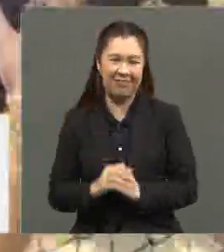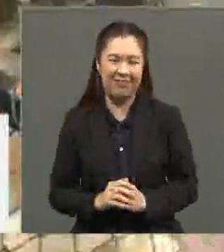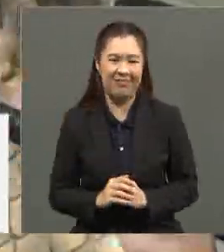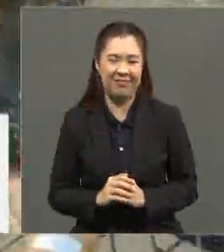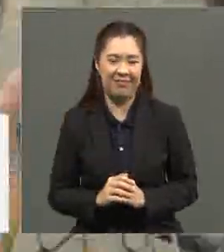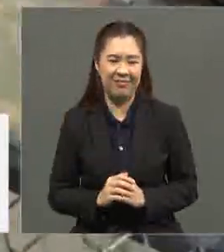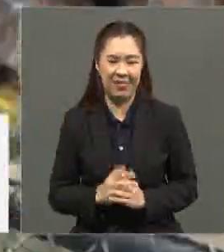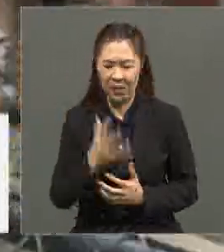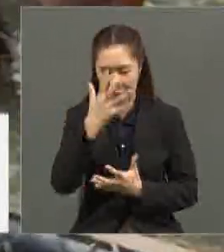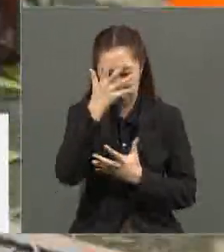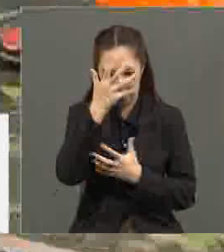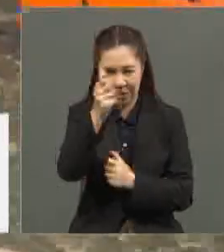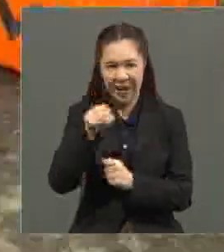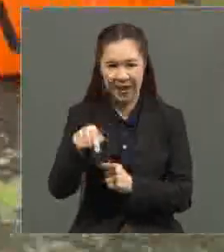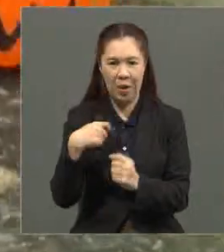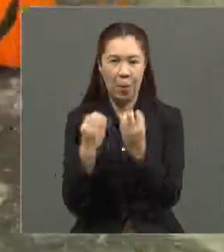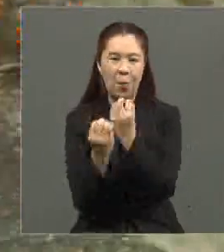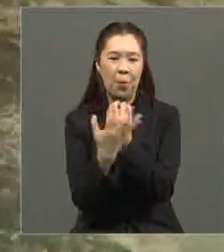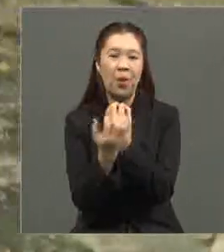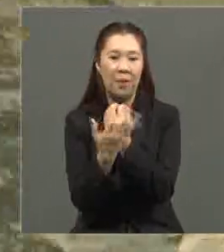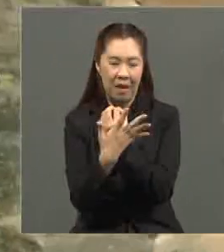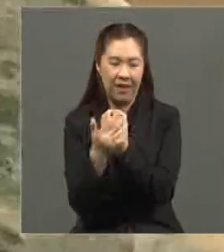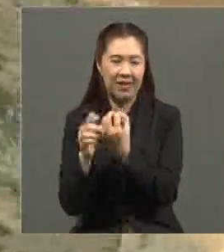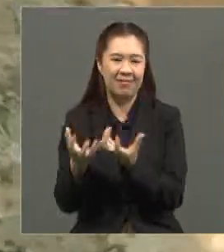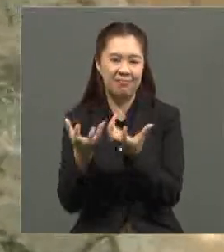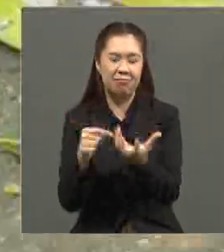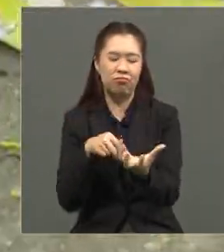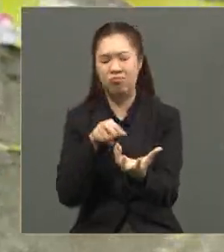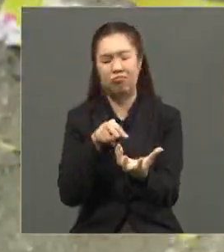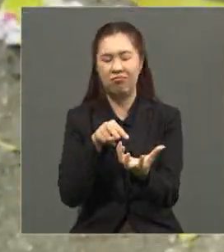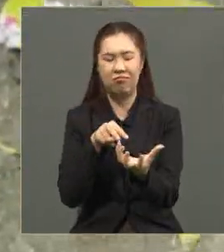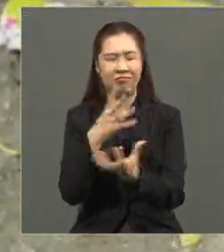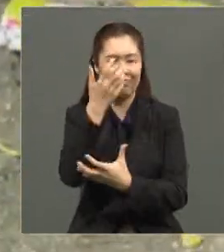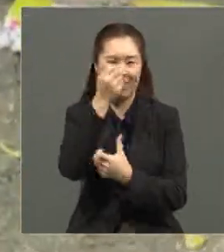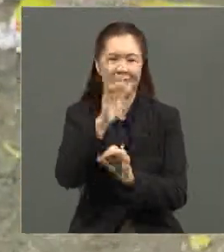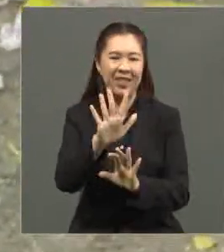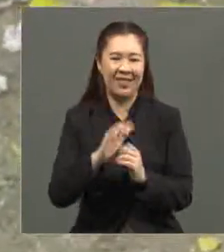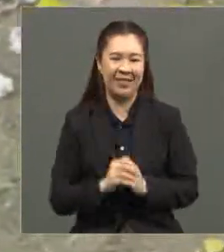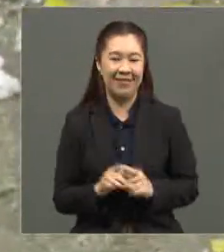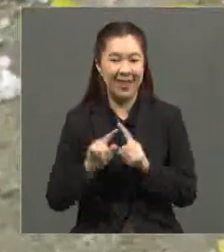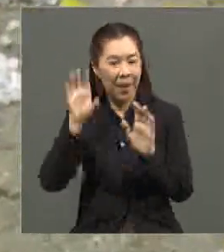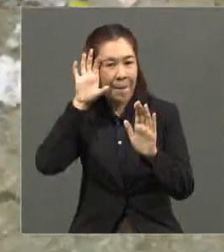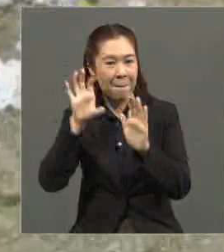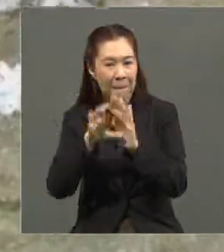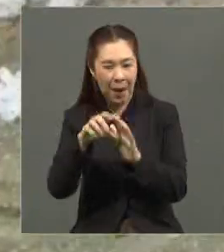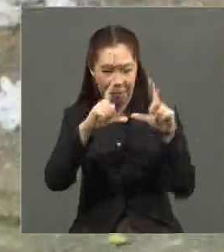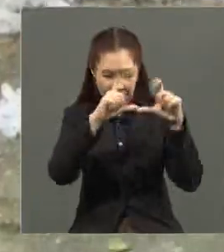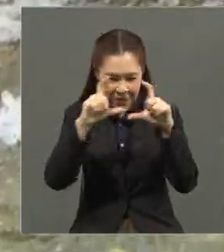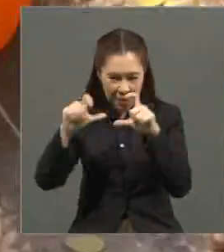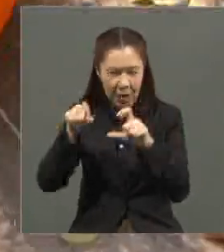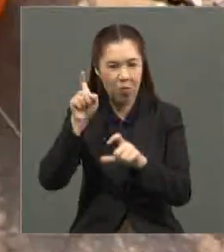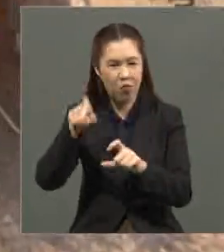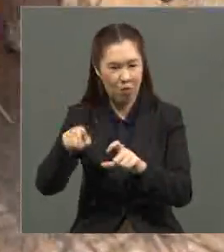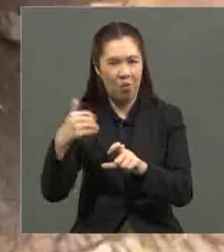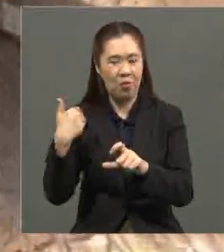ผลไม้นะคะที่เจ้าหน้าที่ของสนสัตว์เนี่ยนำมาให้สักเท่าไหร่นะคะแต่ต้องบอกว่ากว่าจะได้ภาพนี้เนี่ยก็ต้องถึงมือของ